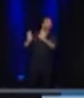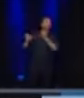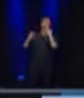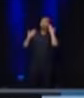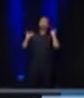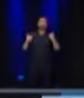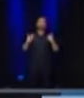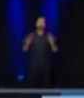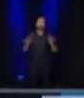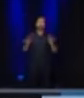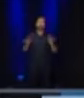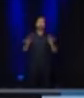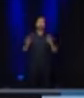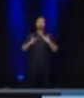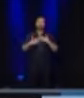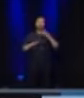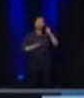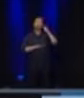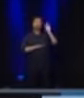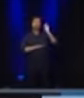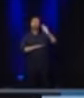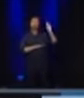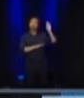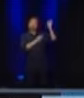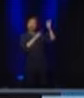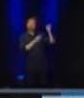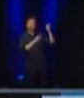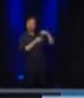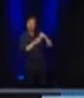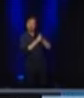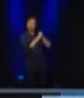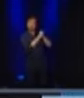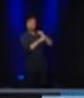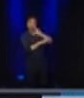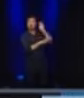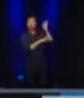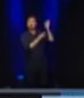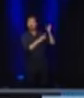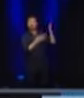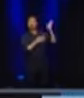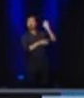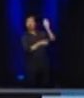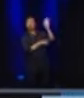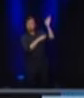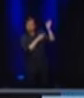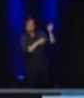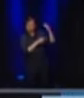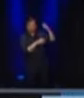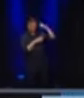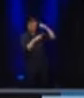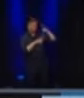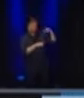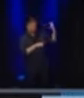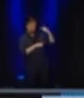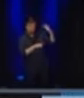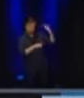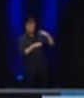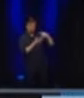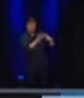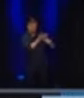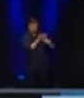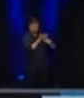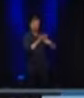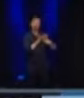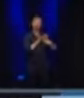réévaluer. On leur a posé quelques questions là, pour voir quelle est leur position canadienne et quelle sera la position qui va aussi être développée avec les États-Unis, mais aussi au point de